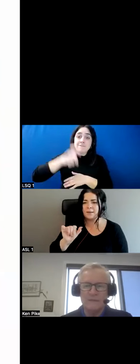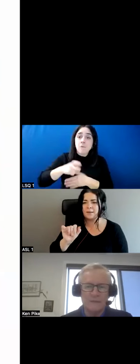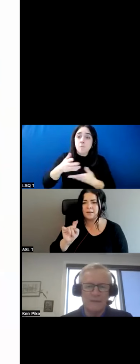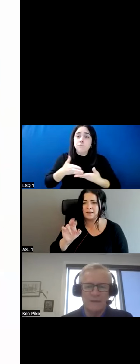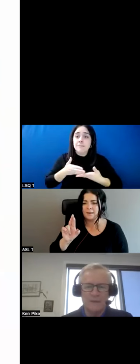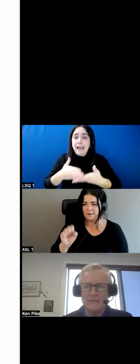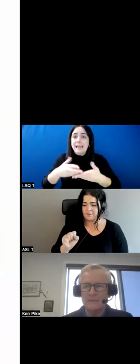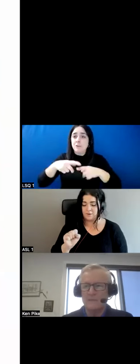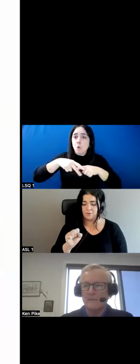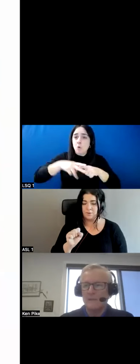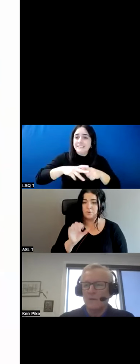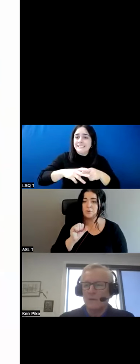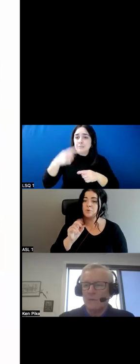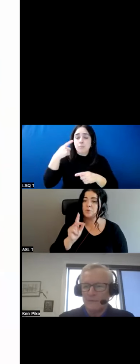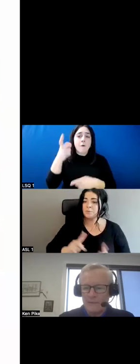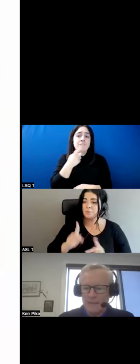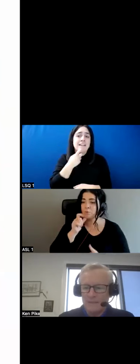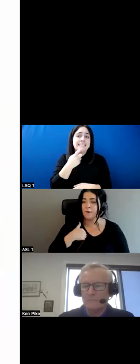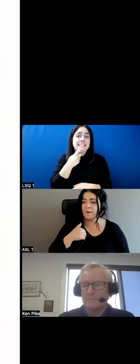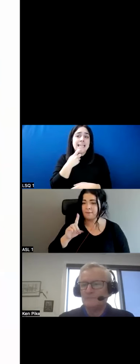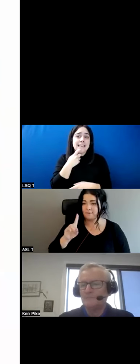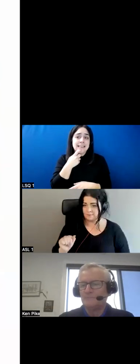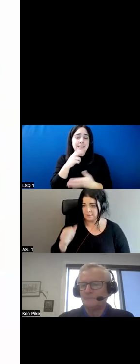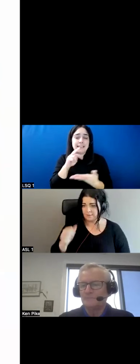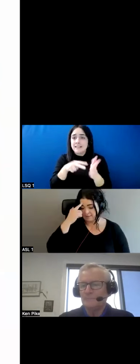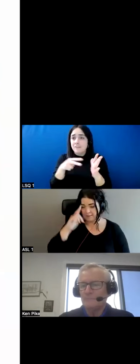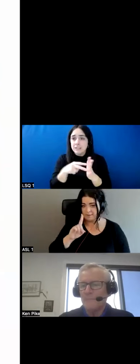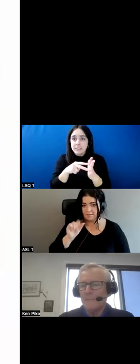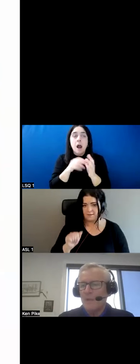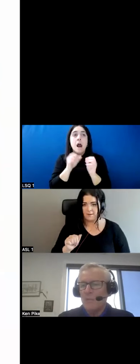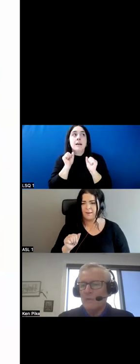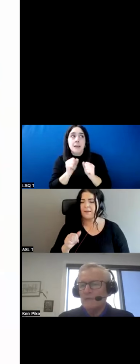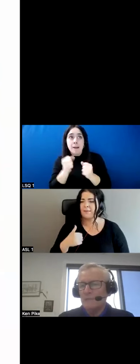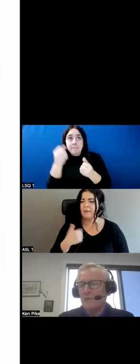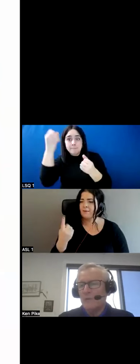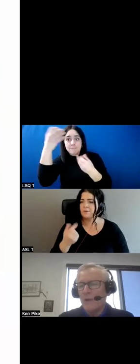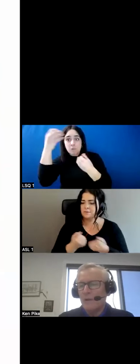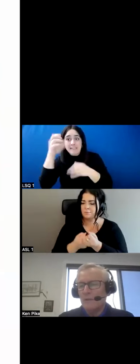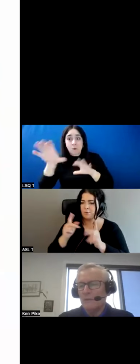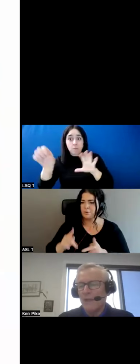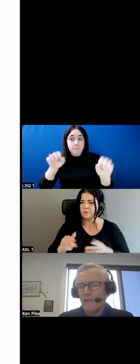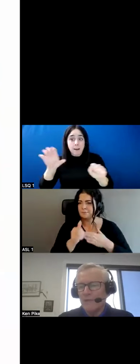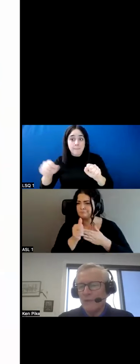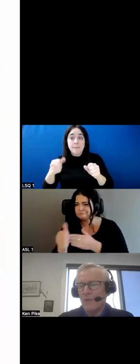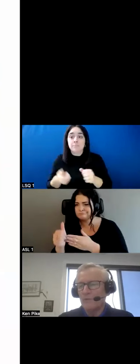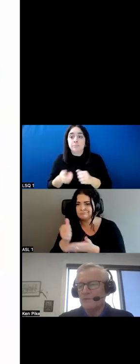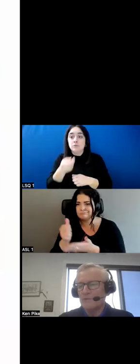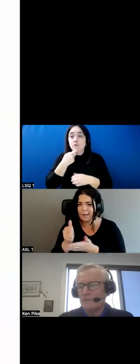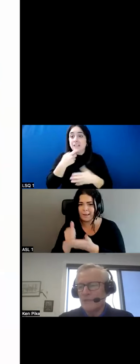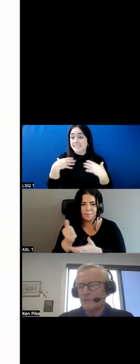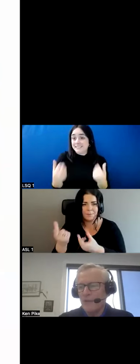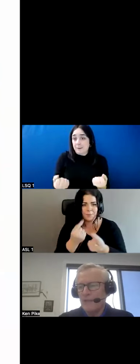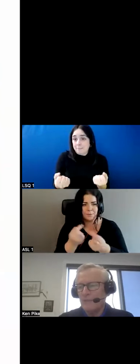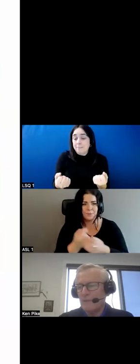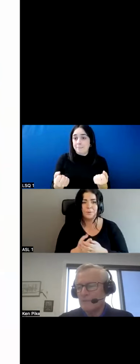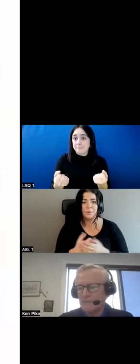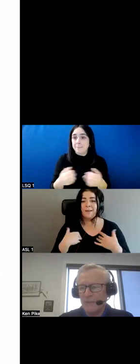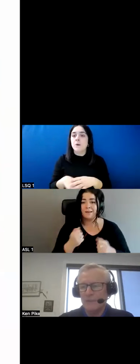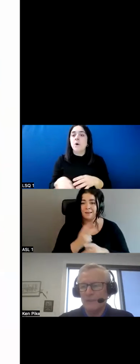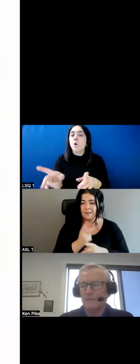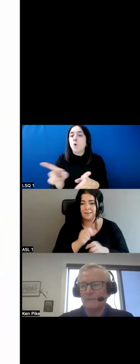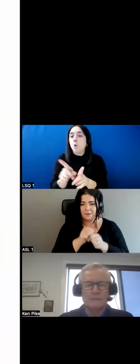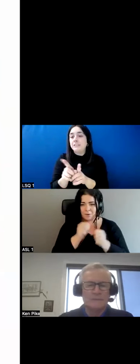ayant une déficience intellectuelle à trouver et à accéder à ce dont elles ont besoin. On doit exiger du personnel de